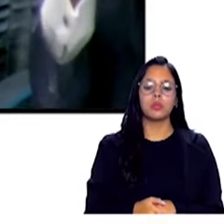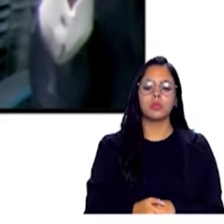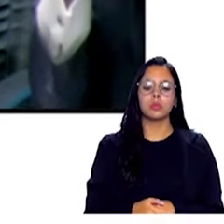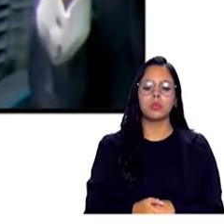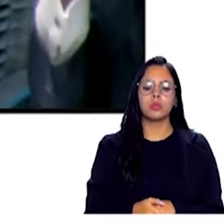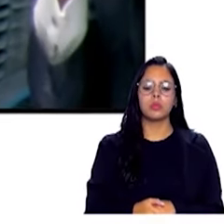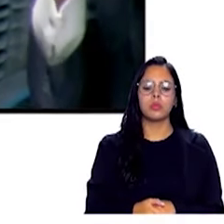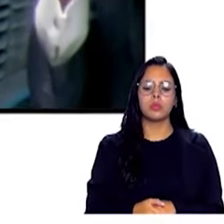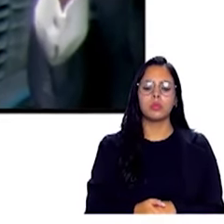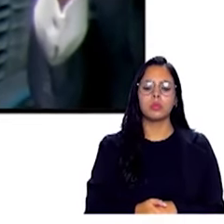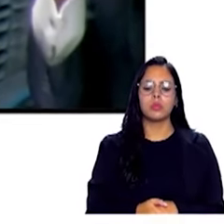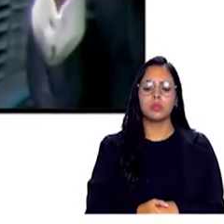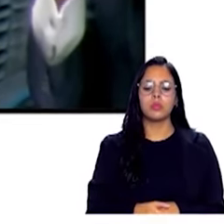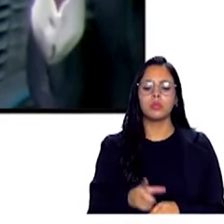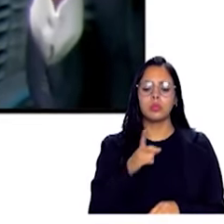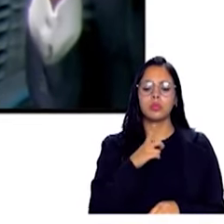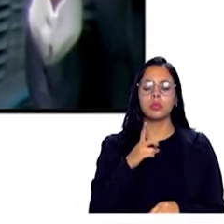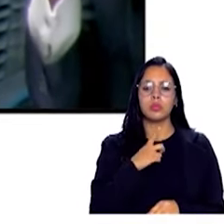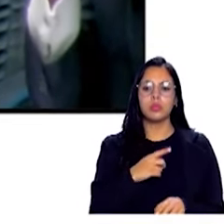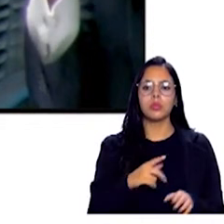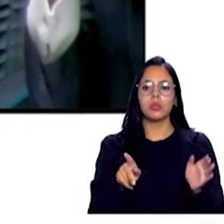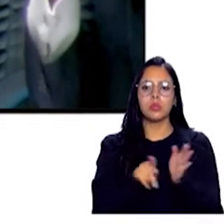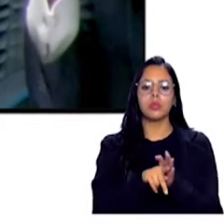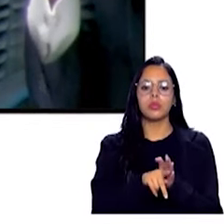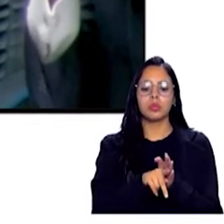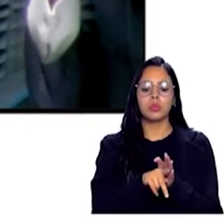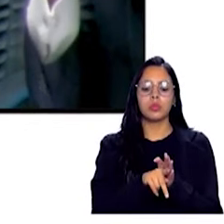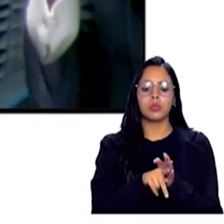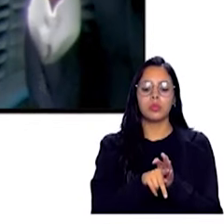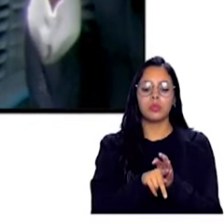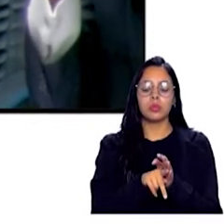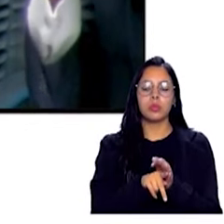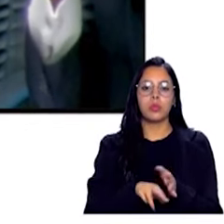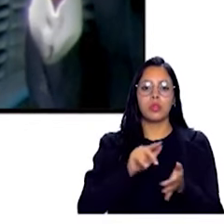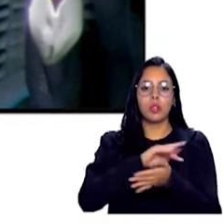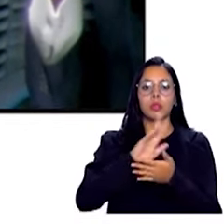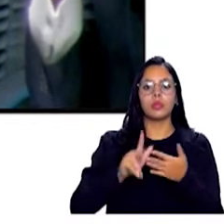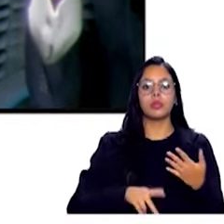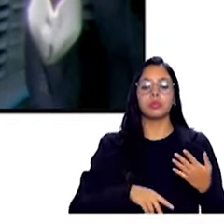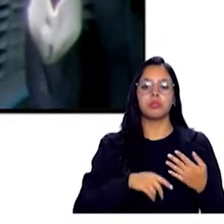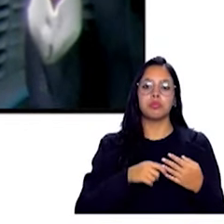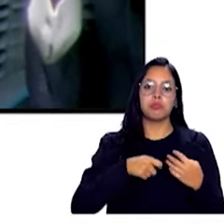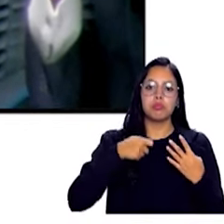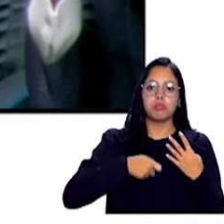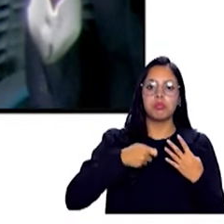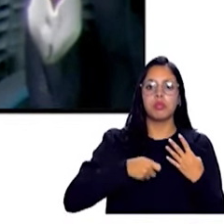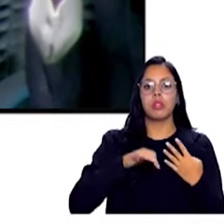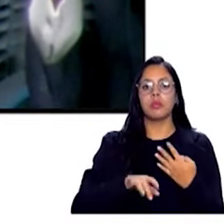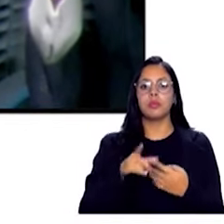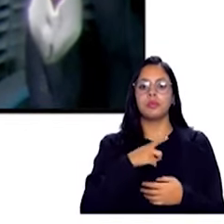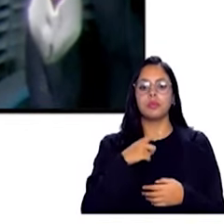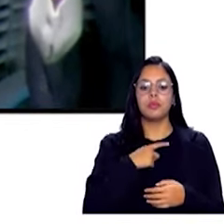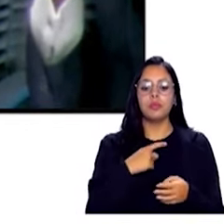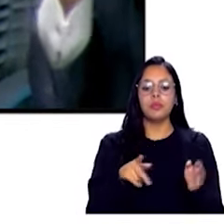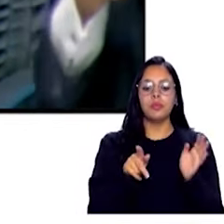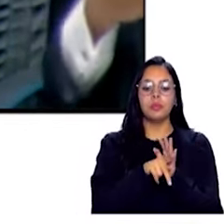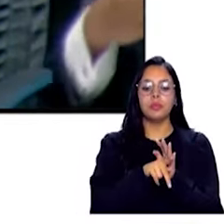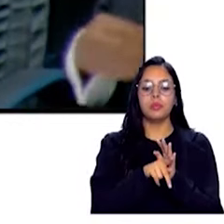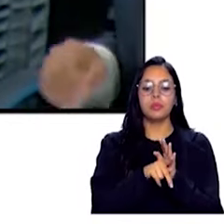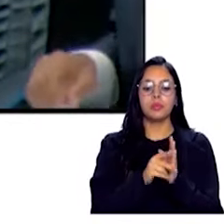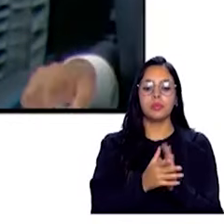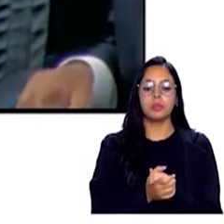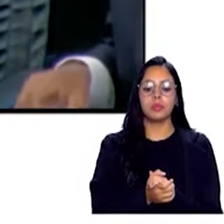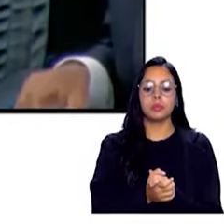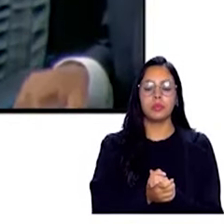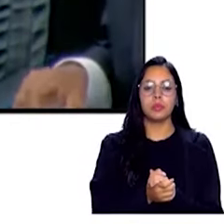quand l'ensemble des juridictions doivent se prononcer sur à Peu PRS les mêmes questions je prendrai juste un exemple Pour